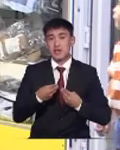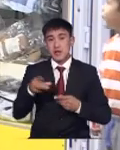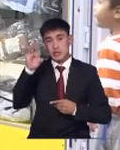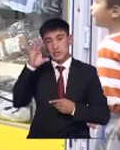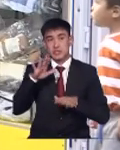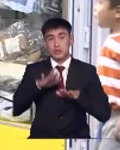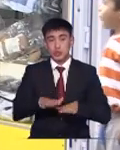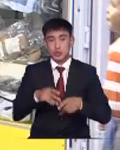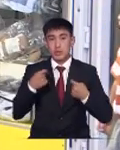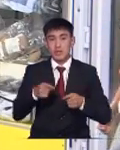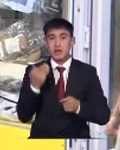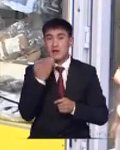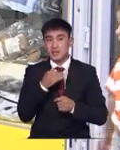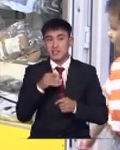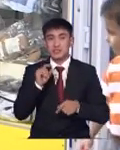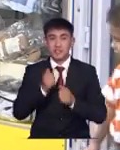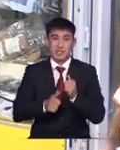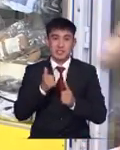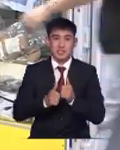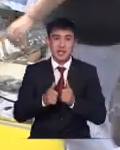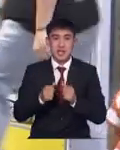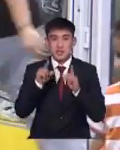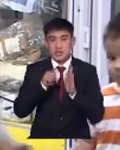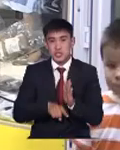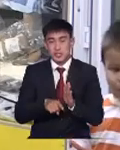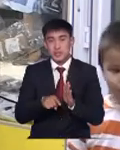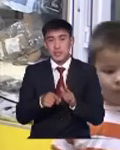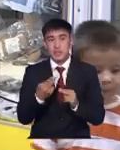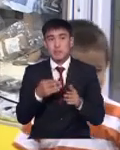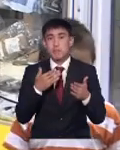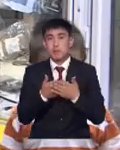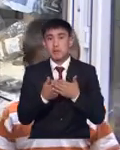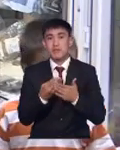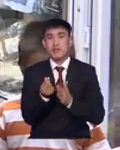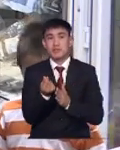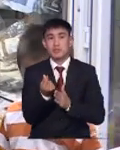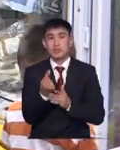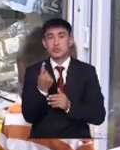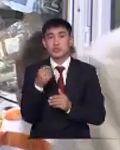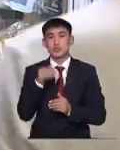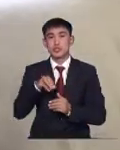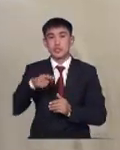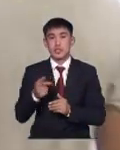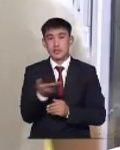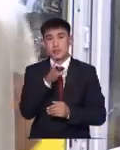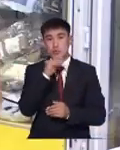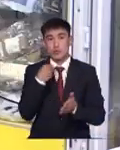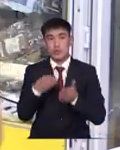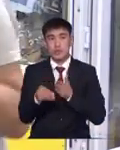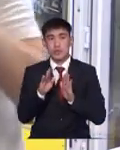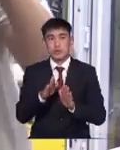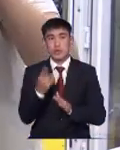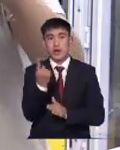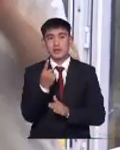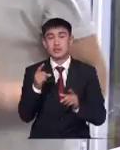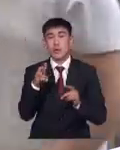известных точках продажи качество часто оказывается ниже. На данный момент в пределах выделенного бюджета в 100 тысяч тенге нам удалось приобрести только